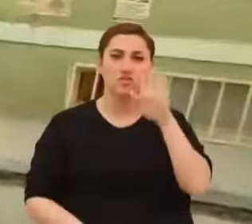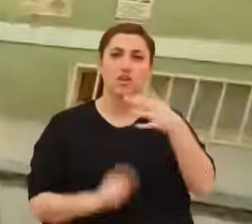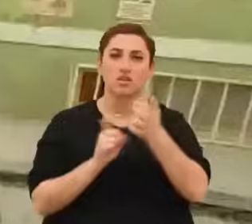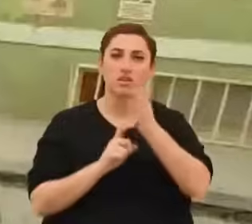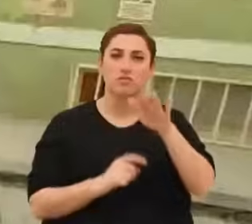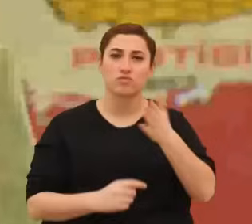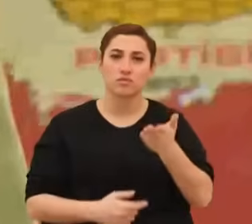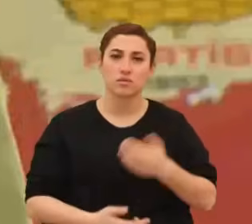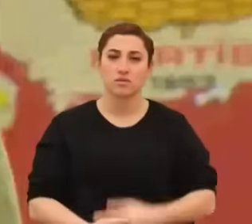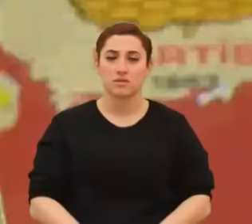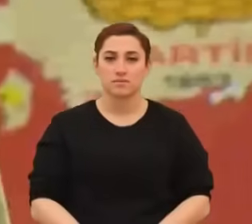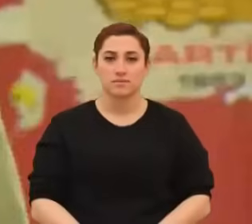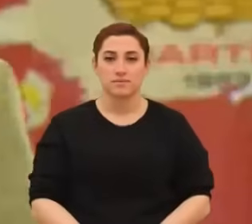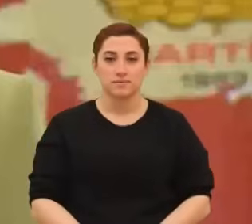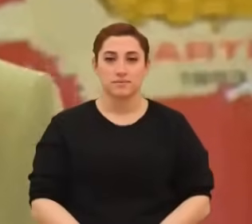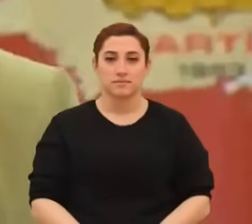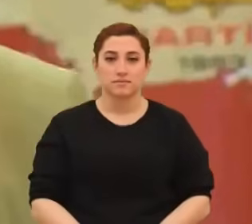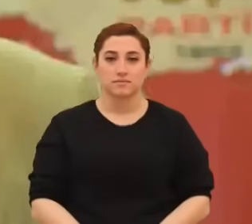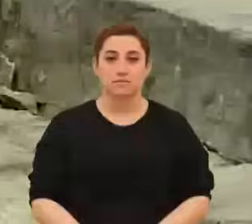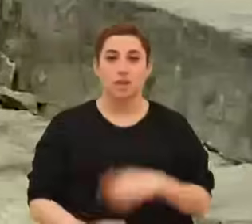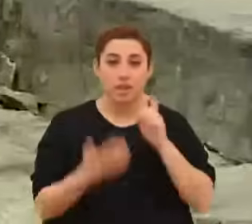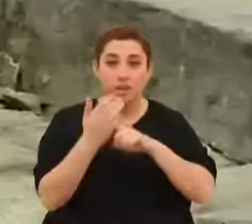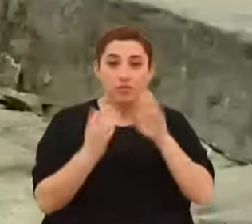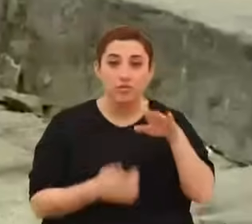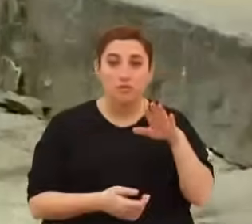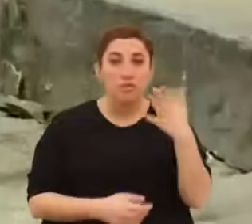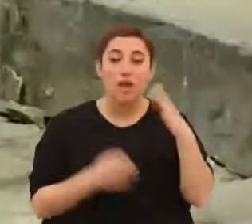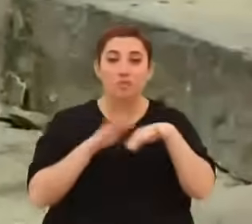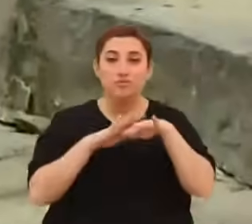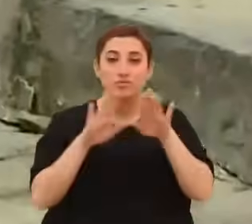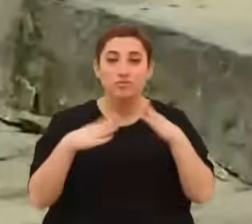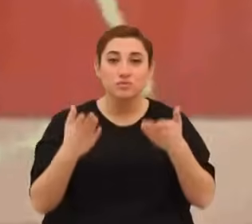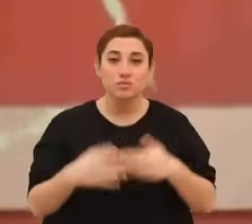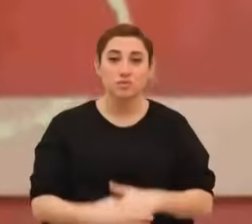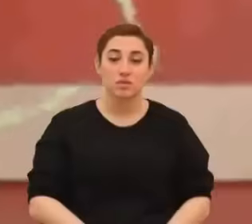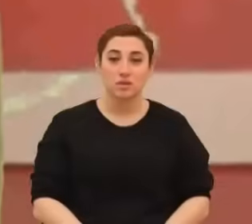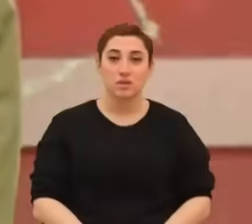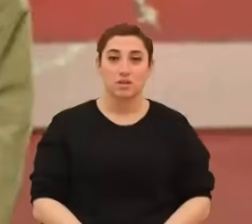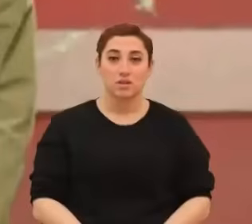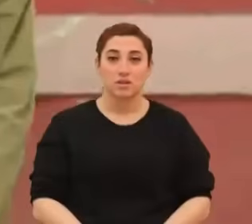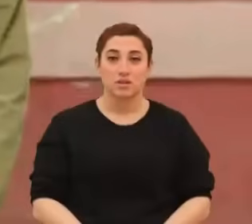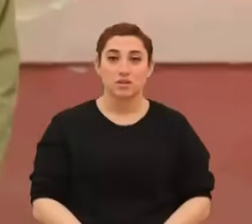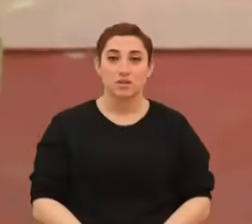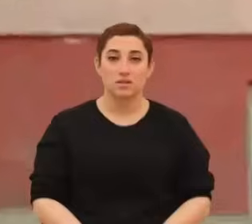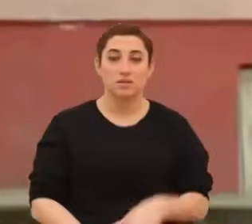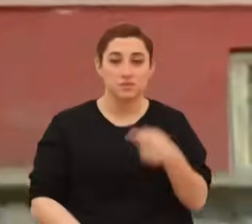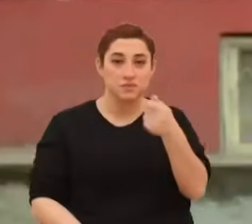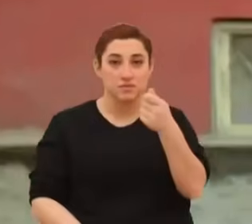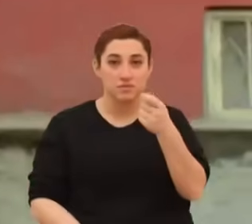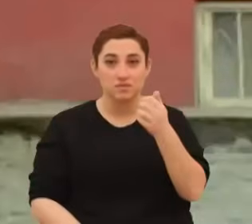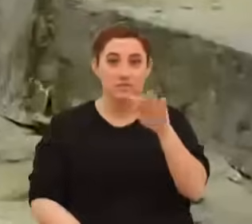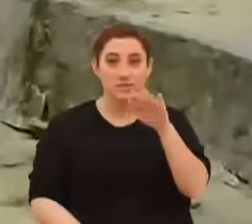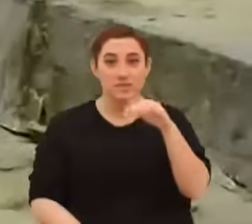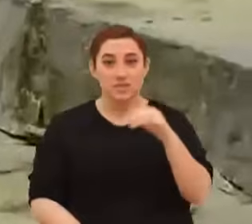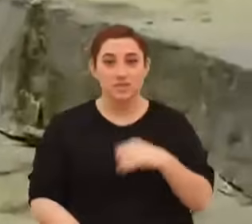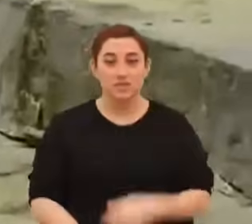burada ya? Tavuk! Neredesin burada? Ya bili bili. Bili